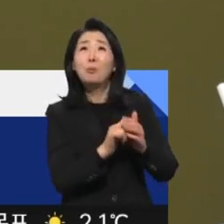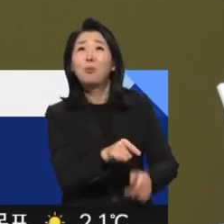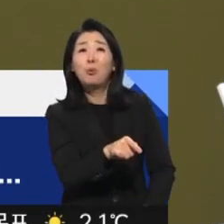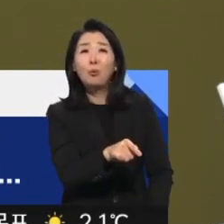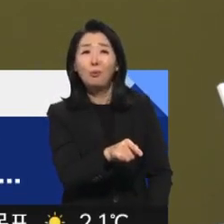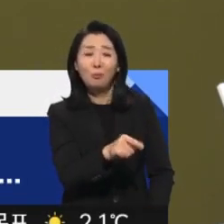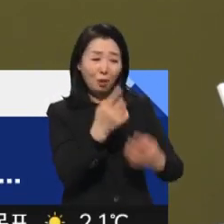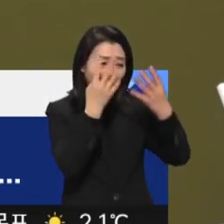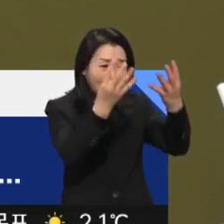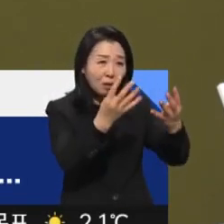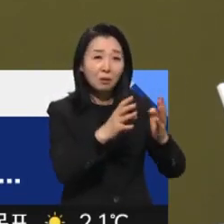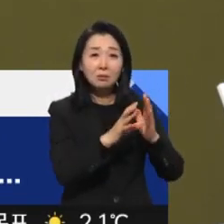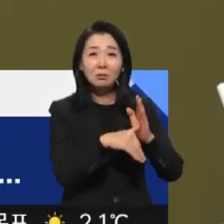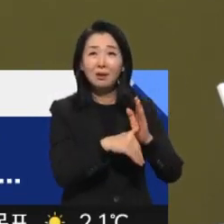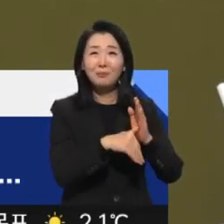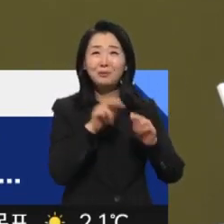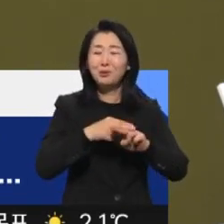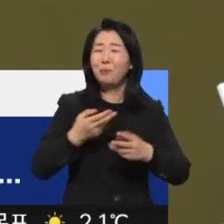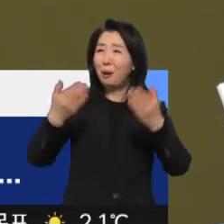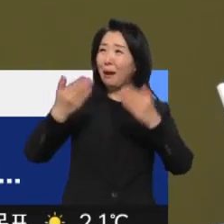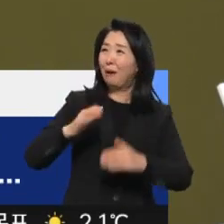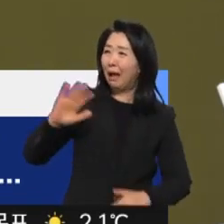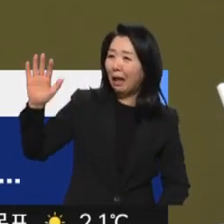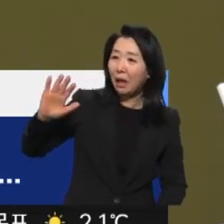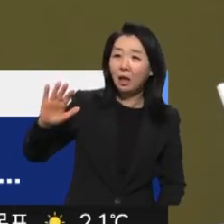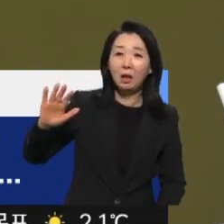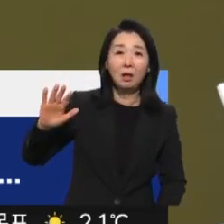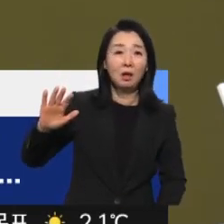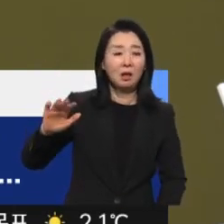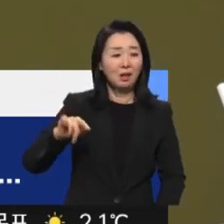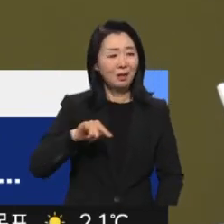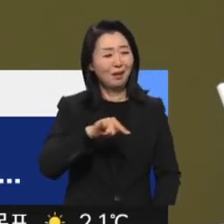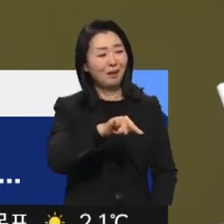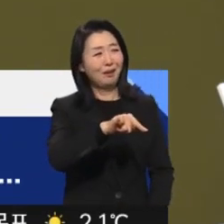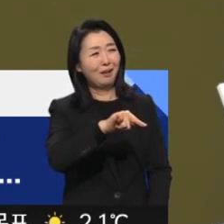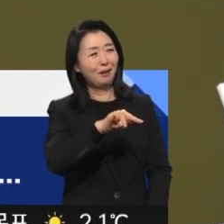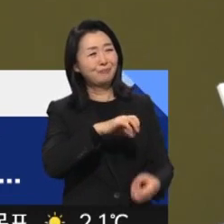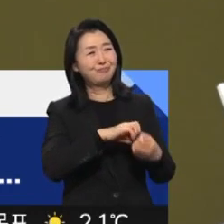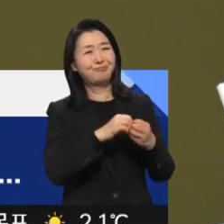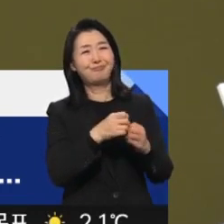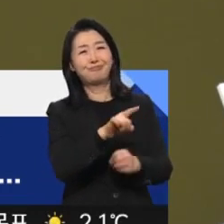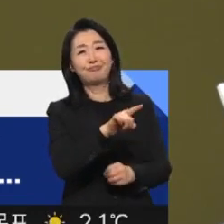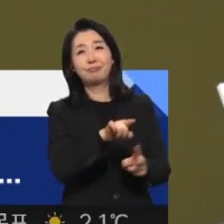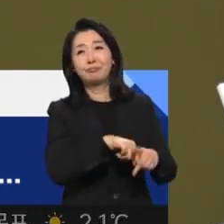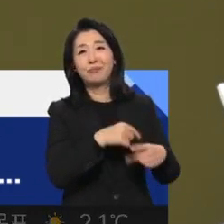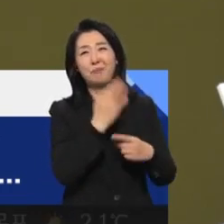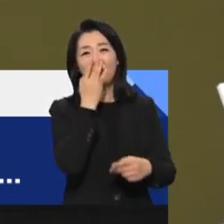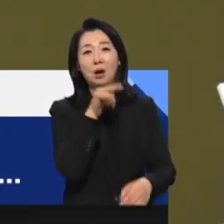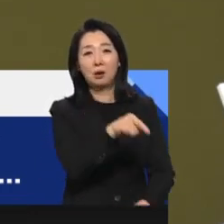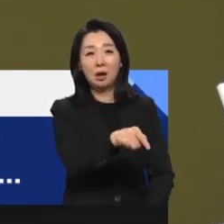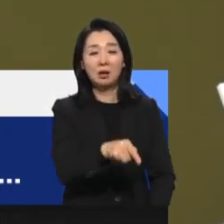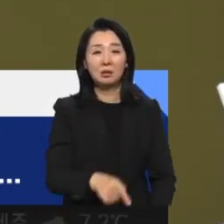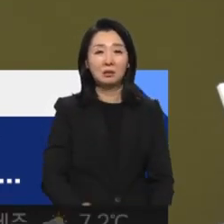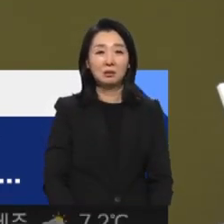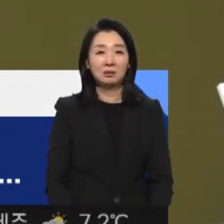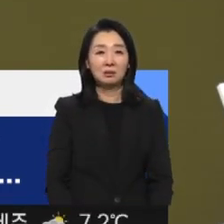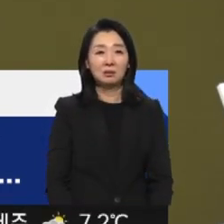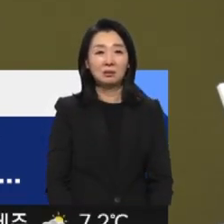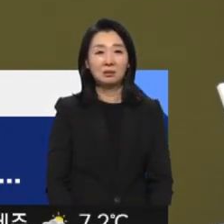무슨 나오면서 뭐 선물을 받고 안 받고 이런 말을 한다는 것 자체가 이해가 되지 않습니다. 그러니까